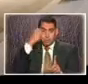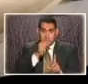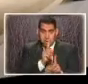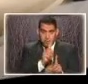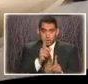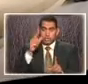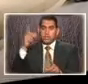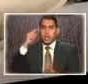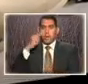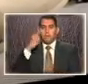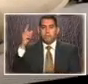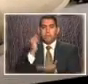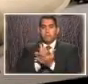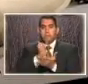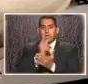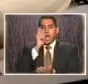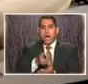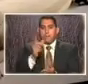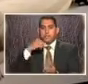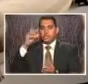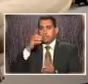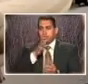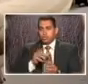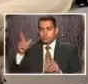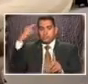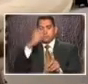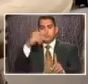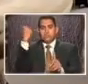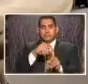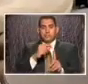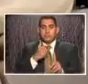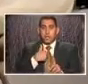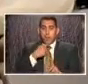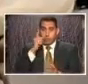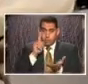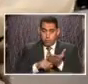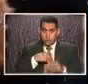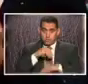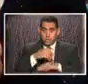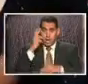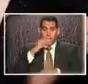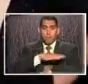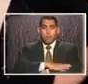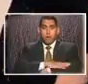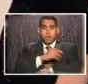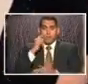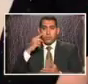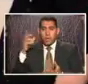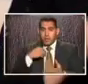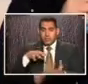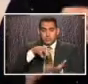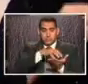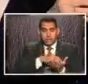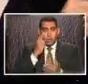الشارع. نعم. والدليل خليني أقول لك حاجة، إحنا مش مجتمعات محافظة. نعم. نهائيا إحنا مجتمعات